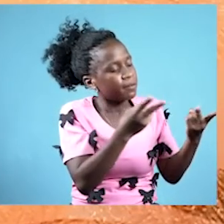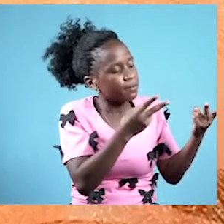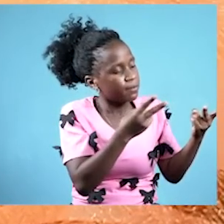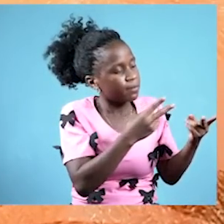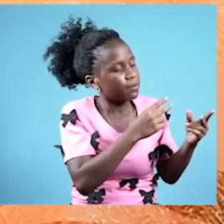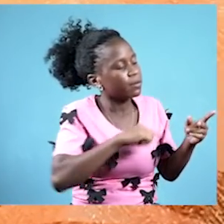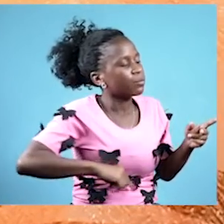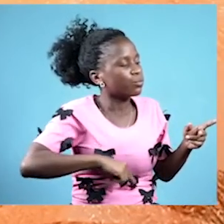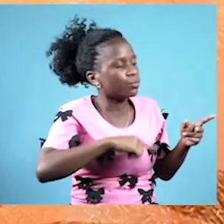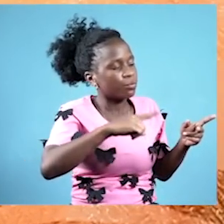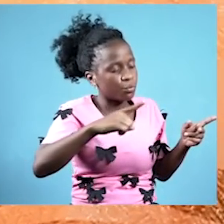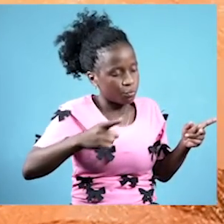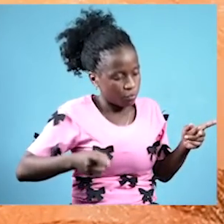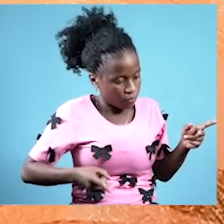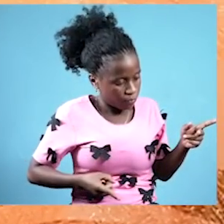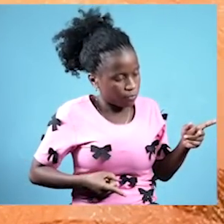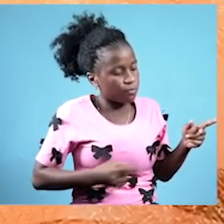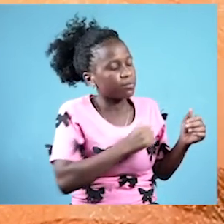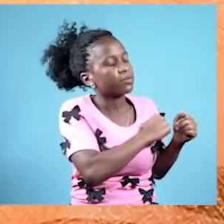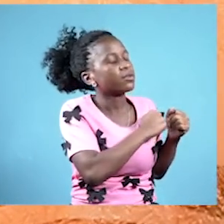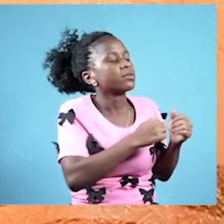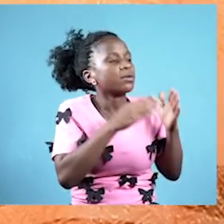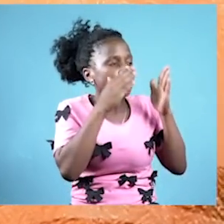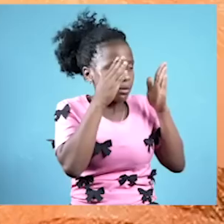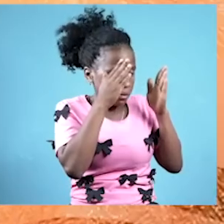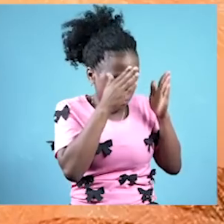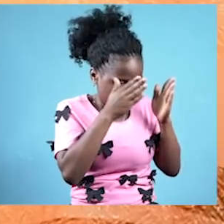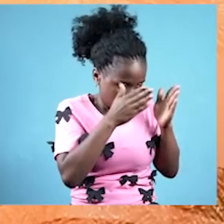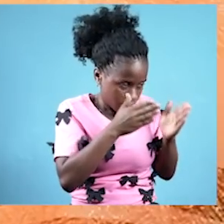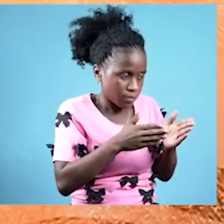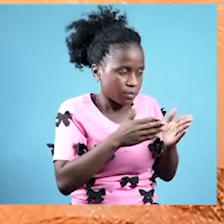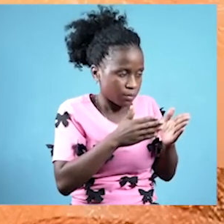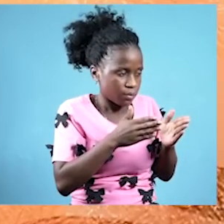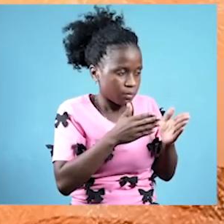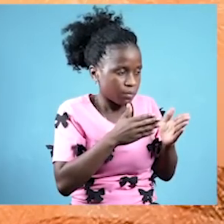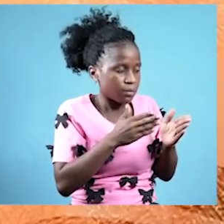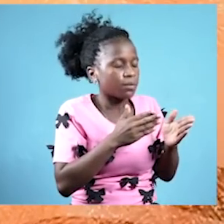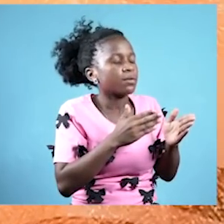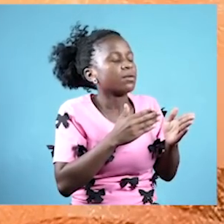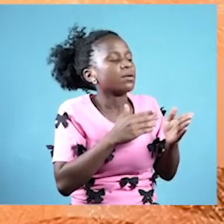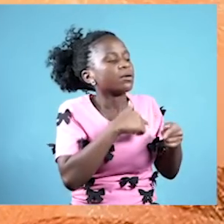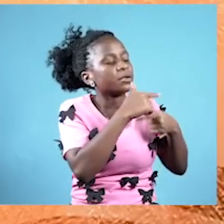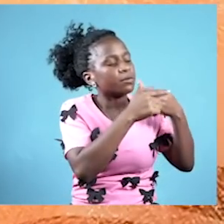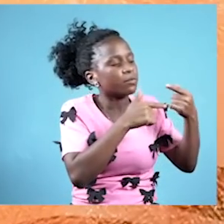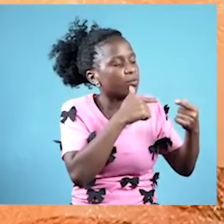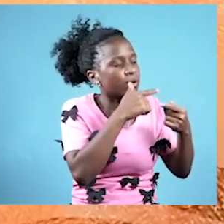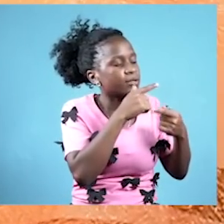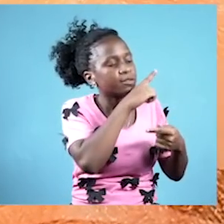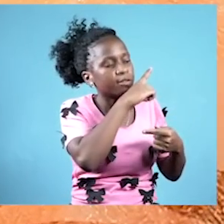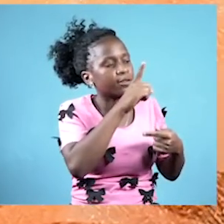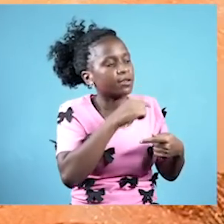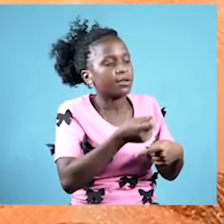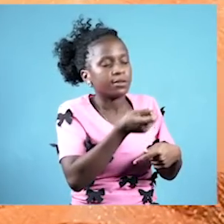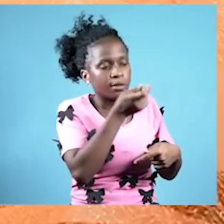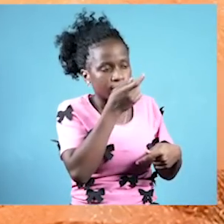yeye pia ni ofisa mtendaji mkuu wa kiwanda cha Tanzania Pharmaceutical Limited